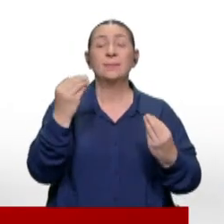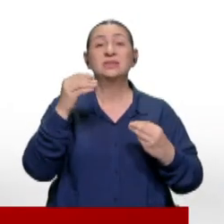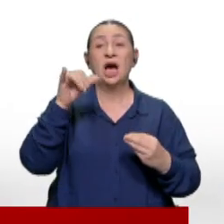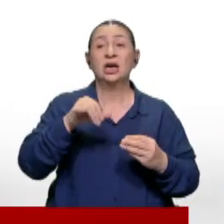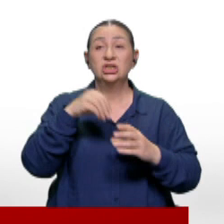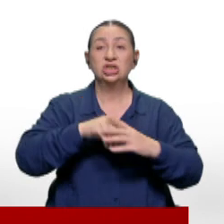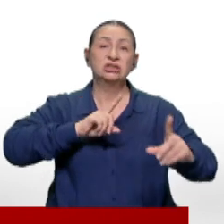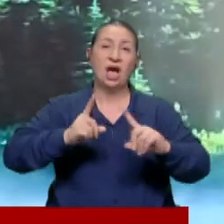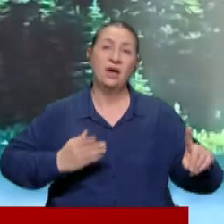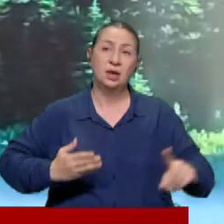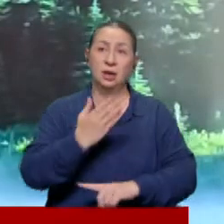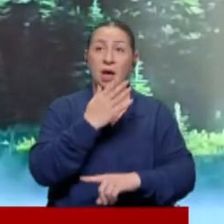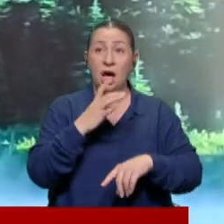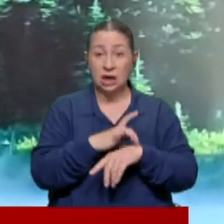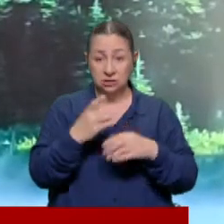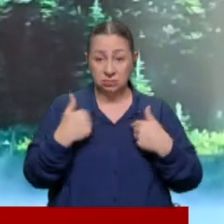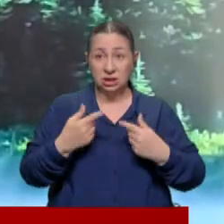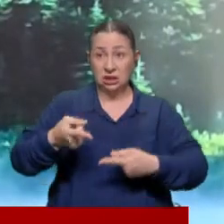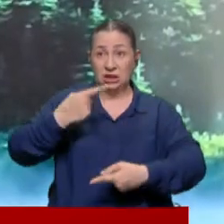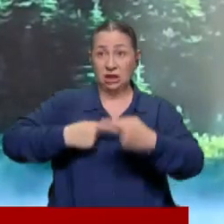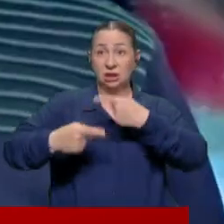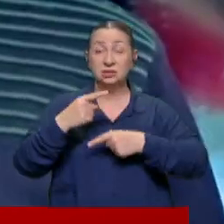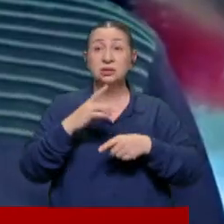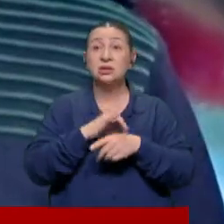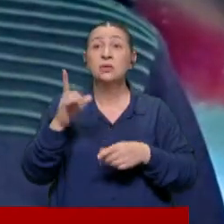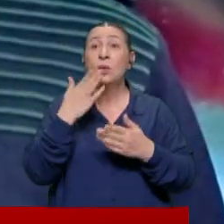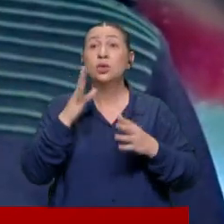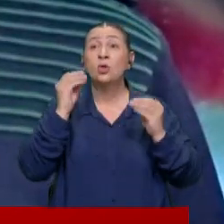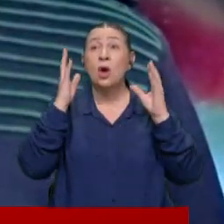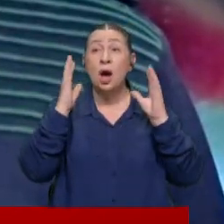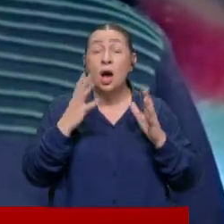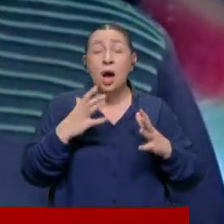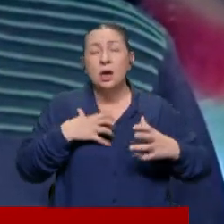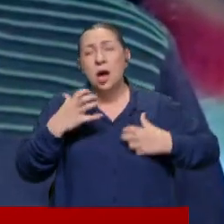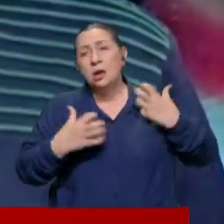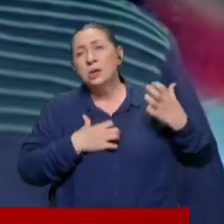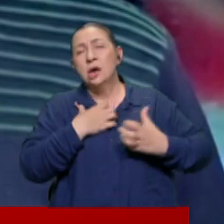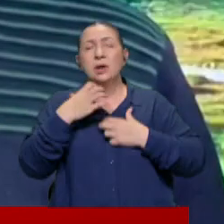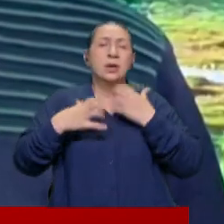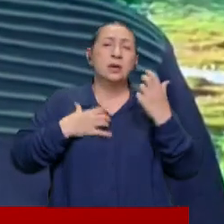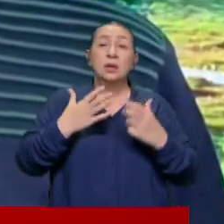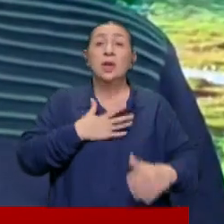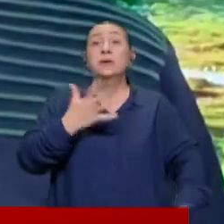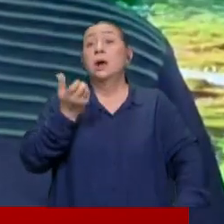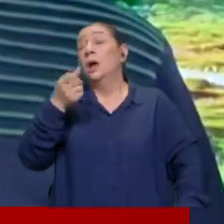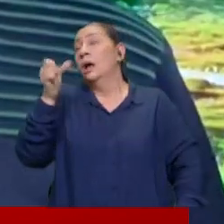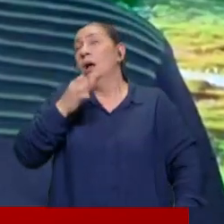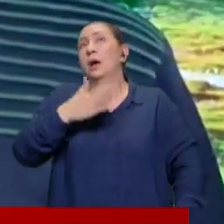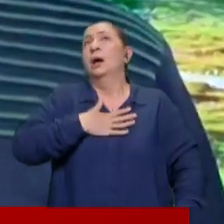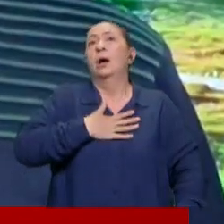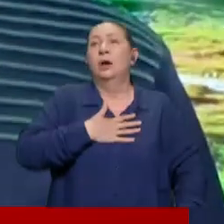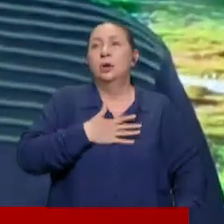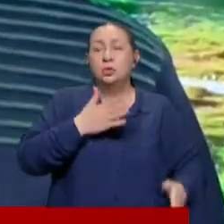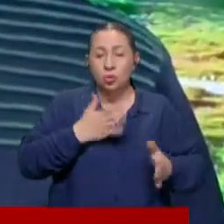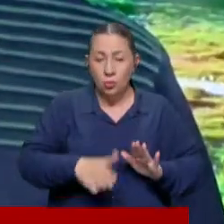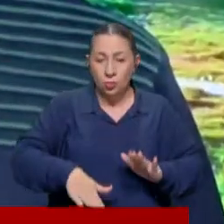hakkı için dava açtı. Hastalığım genetik ve tedavisi yok. Sık sık ağır ağrılı krizler geçiriyorum. Nefes almakta zorlanıyorum.